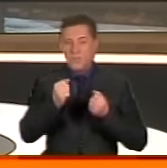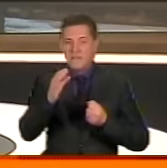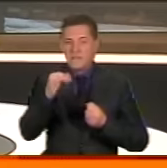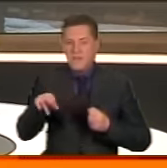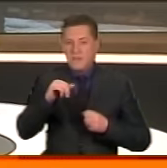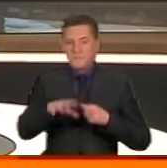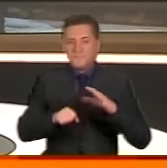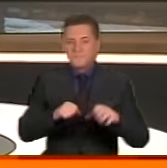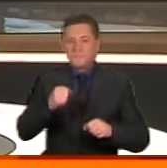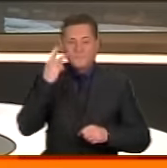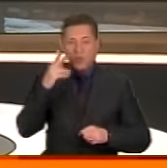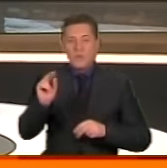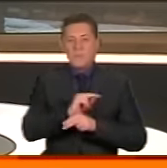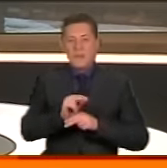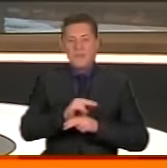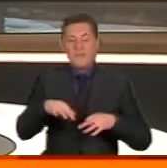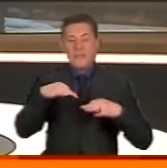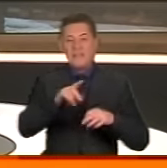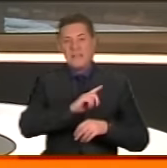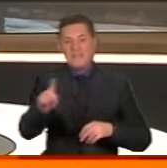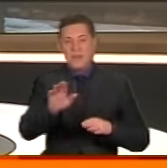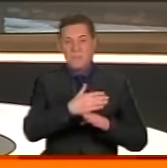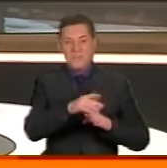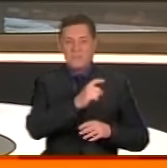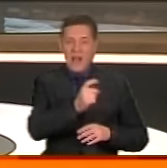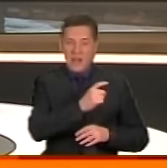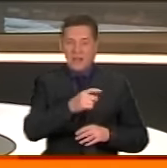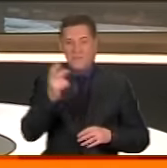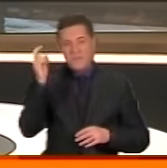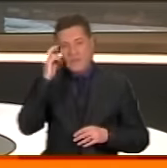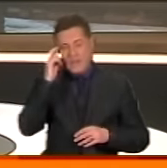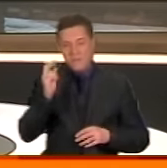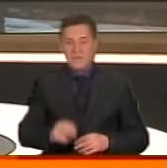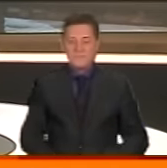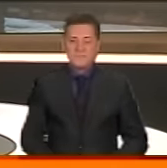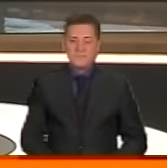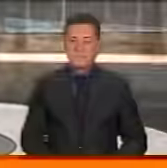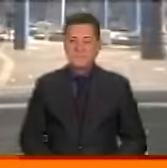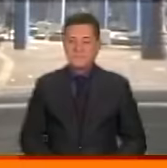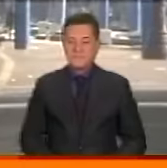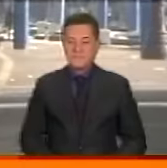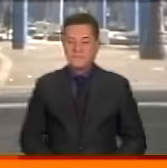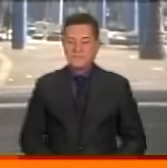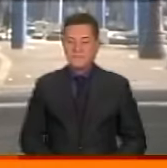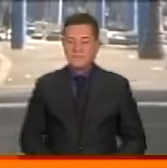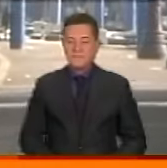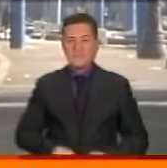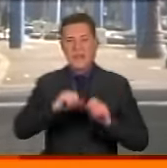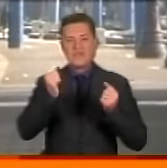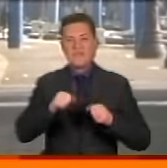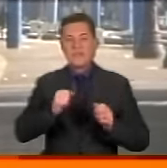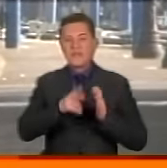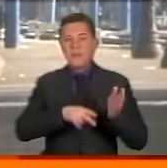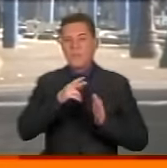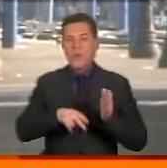Тепер, коли його полагодили, їздитиме між Харковом і Києвом. Потяг зустрічав Ігор Кримов. Денний швидкісний